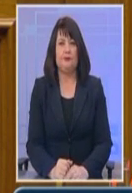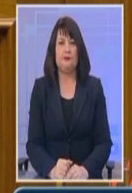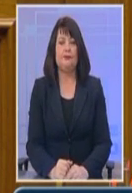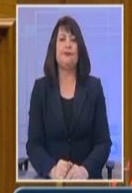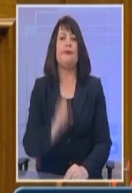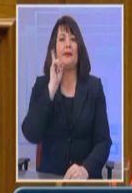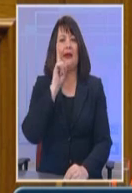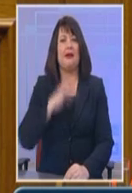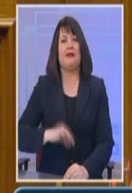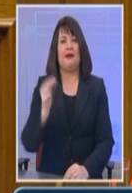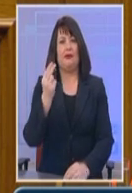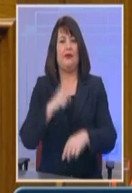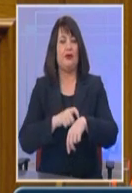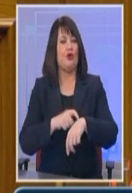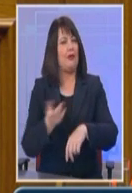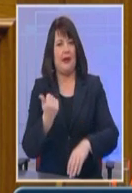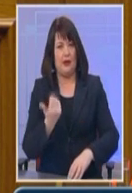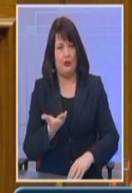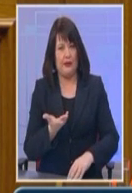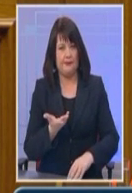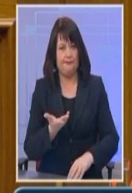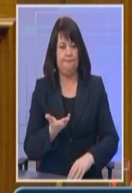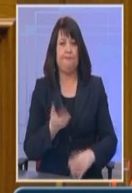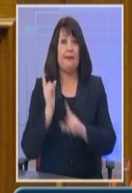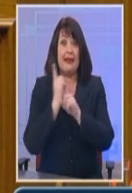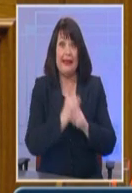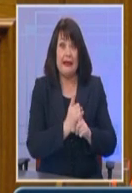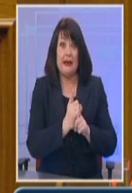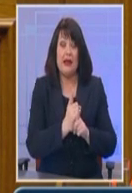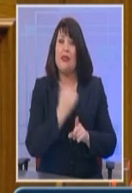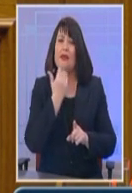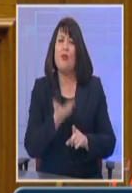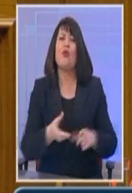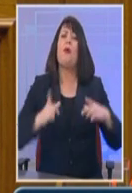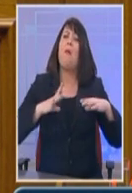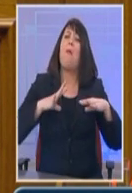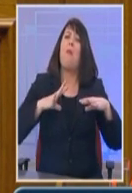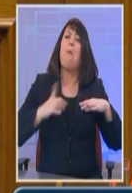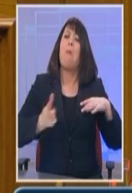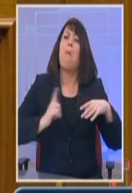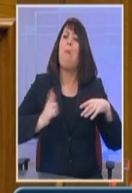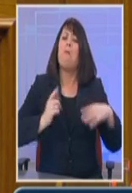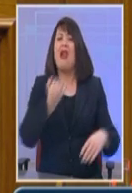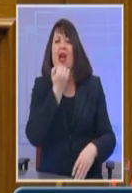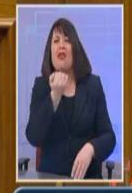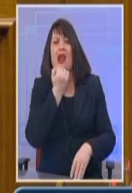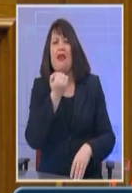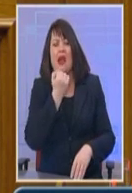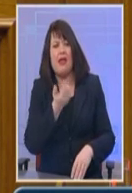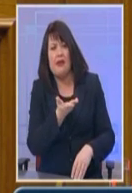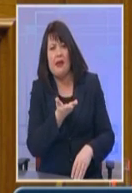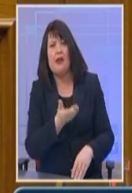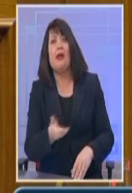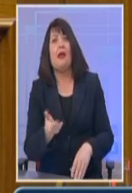Κυρίες και κύριοι βουλευτές, δεν έχουμε άλλο χρόνο. Και κυρίως δεν έχουμε την πολυτέλεια να μετράμε άλλο τα λάθη της κυβέρνησής σας,